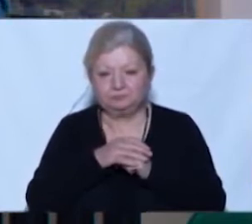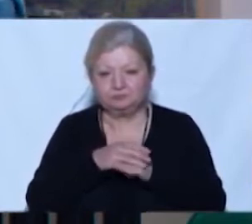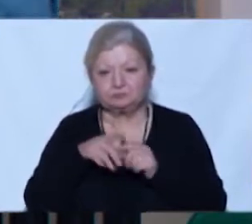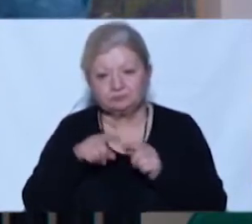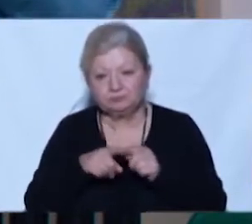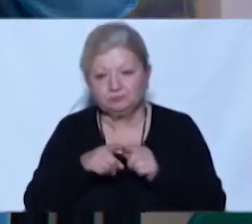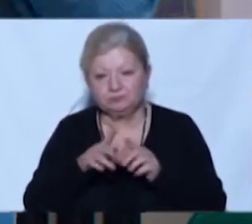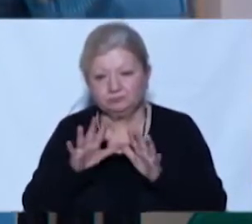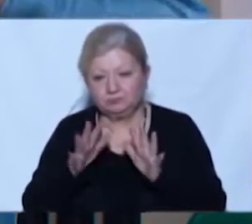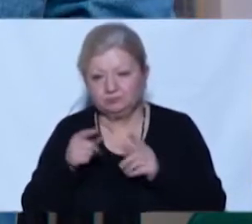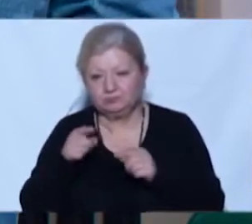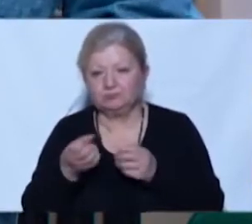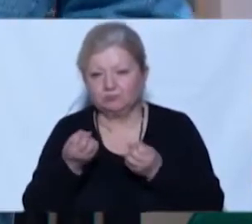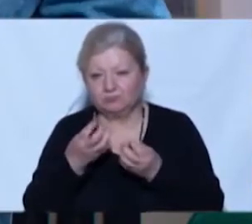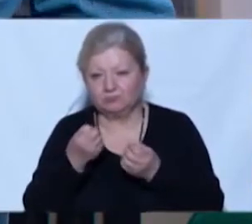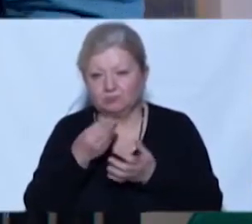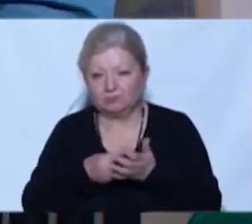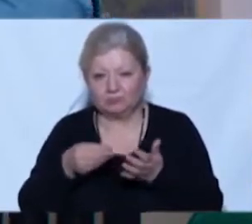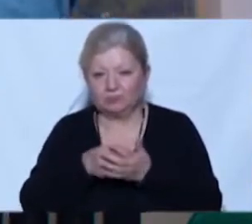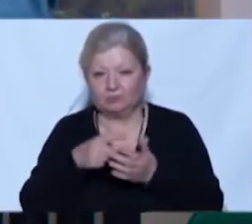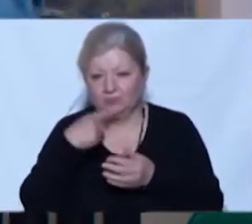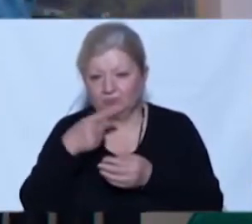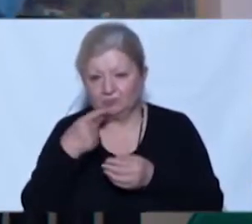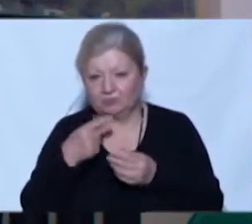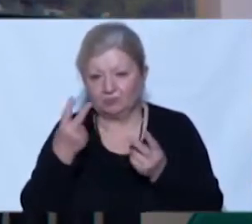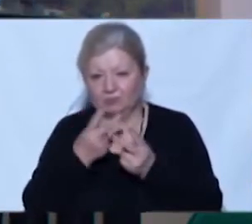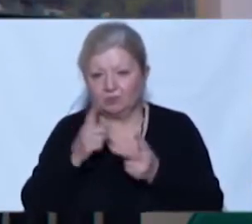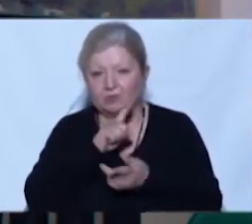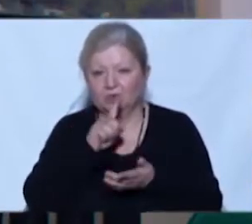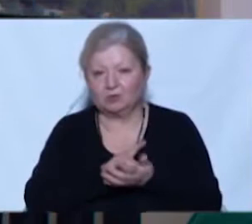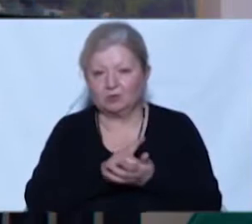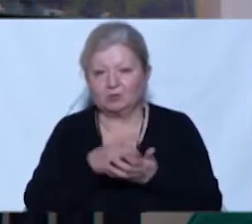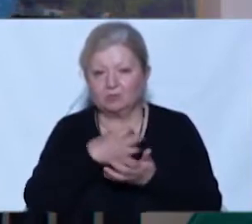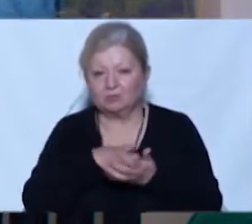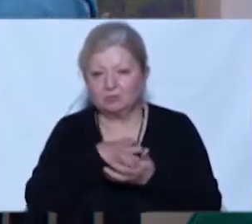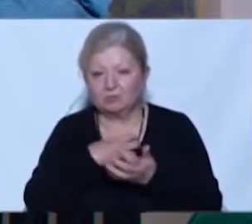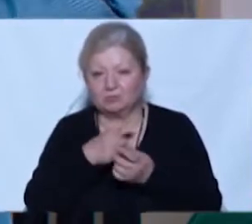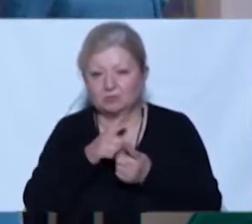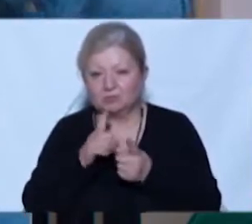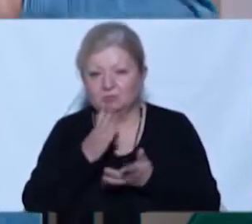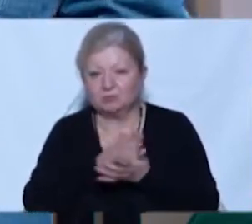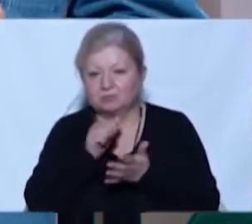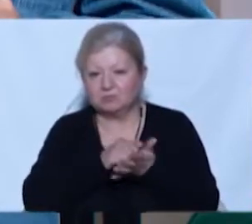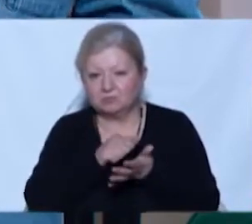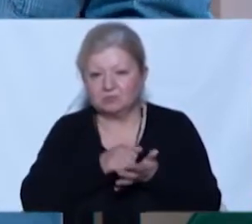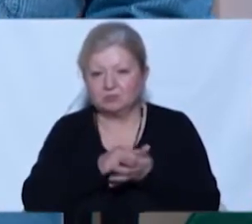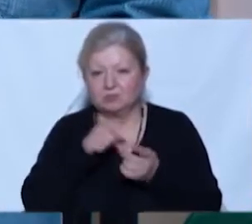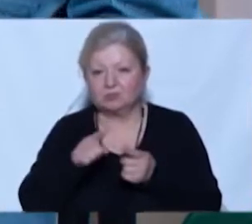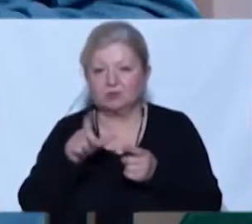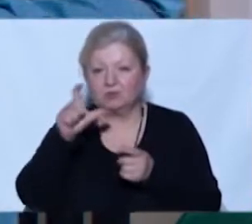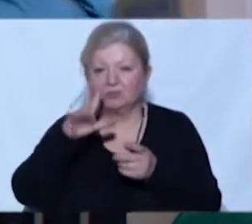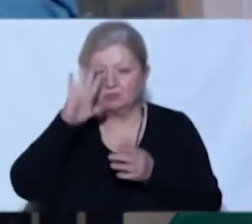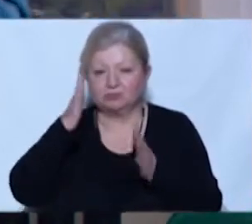Თუმცა აქ კიდევ ერთხელ უნდა ვთქვა, სწორედ აი ამ აუცილებელ მიზეშედეგობრივ კავშირზე ევროპაში ძალიან მალე მოხდება